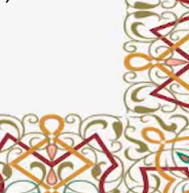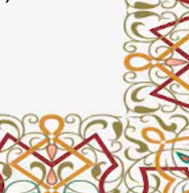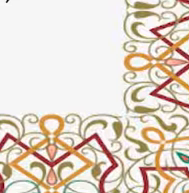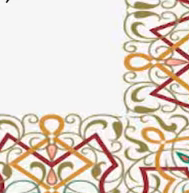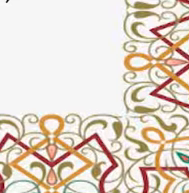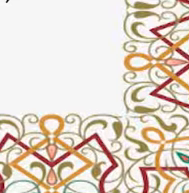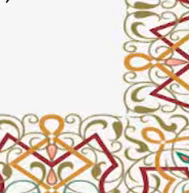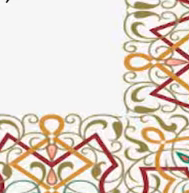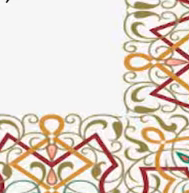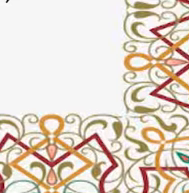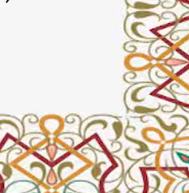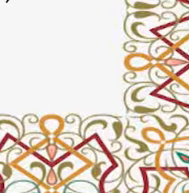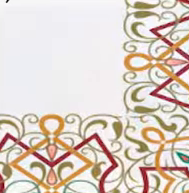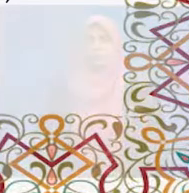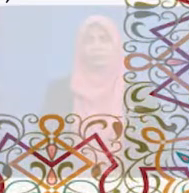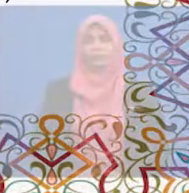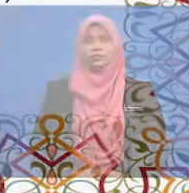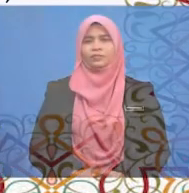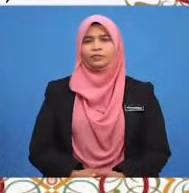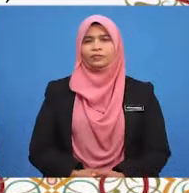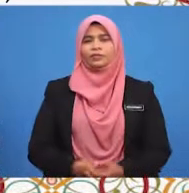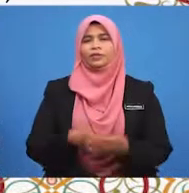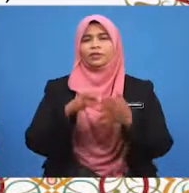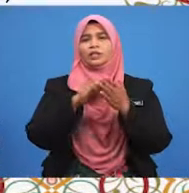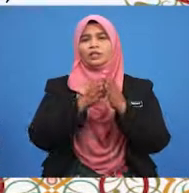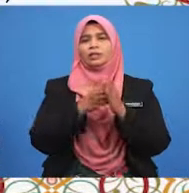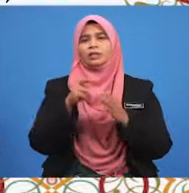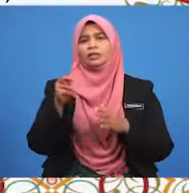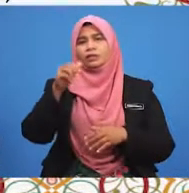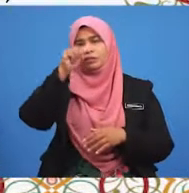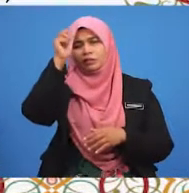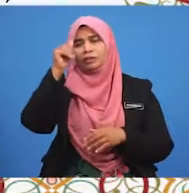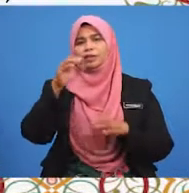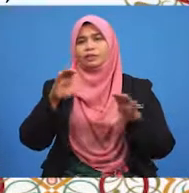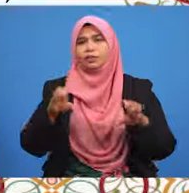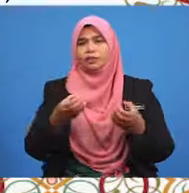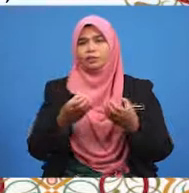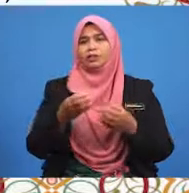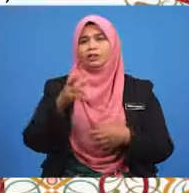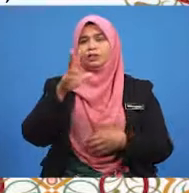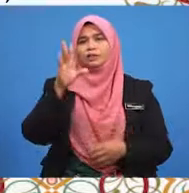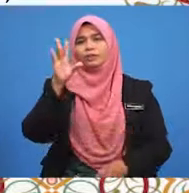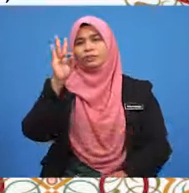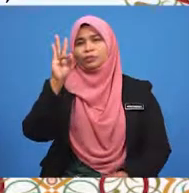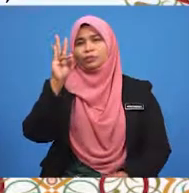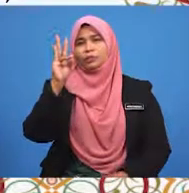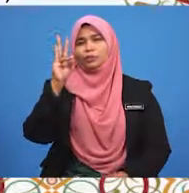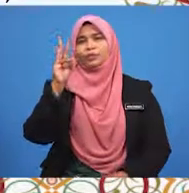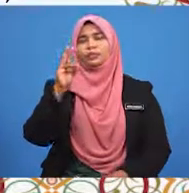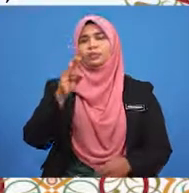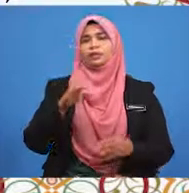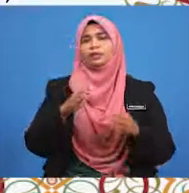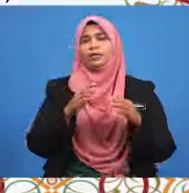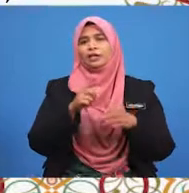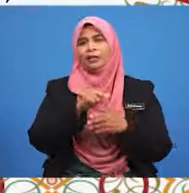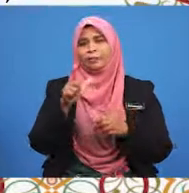bikulli shay'in 'ilma. Artinya, Allah yang menciptakan 7 petala langit dan bumi